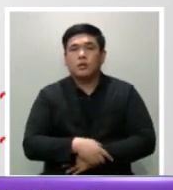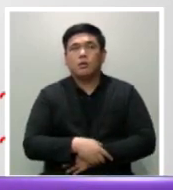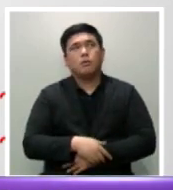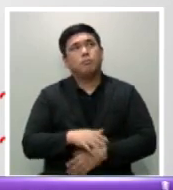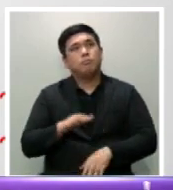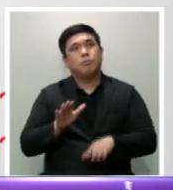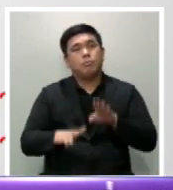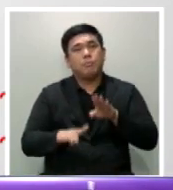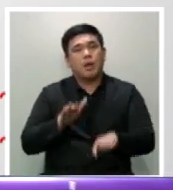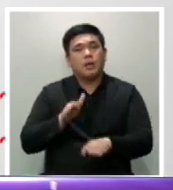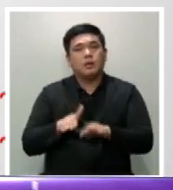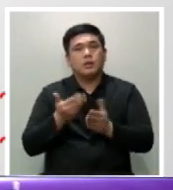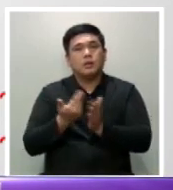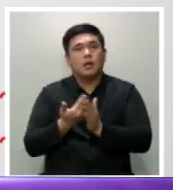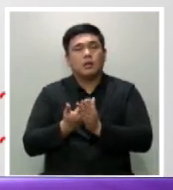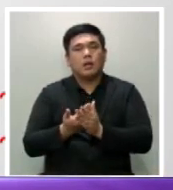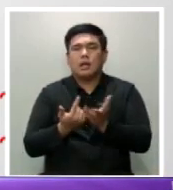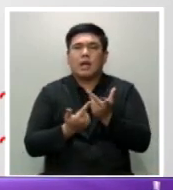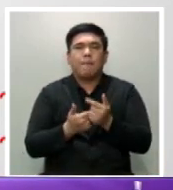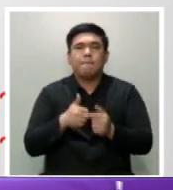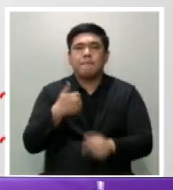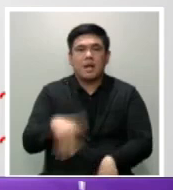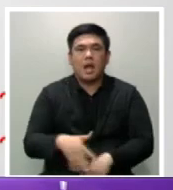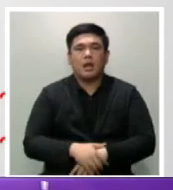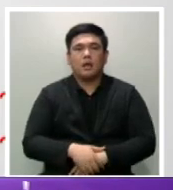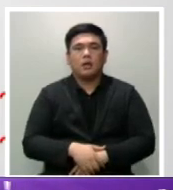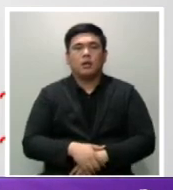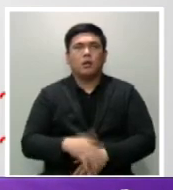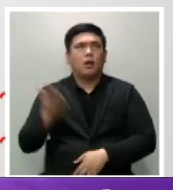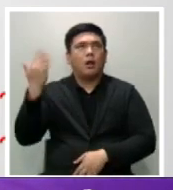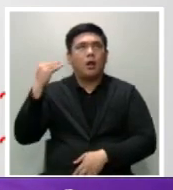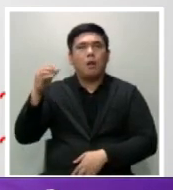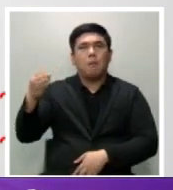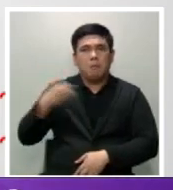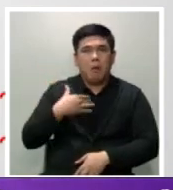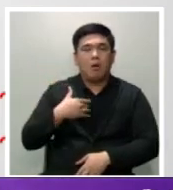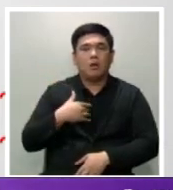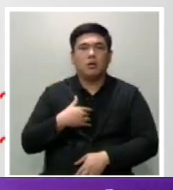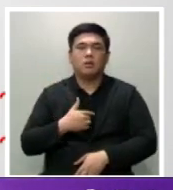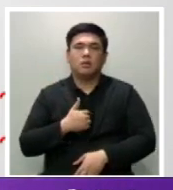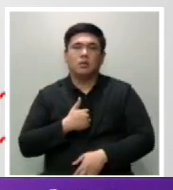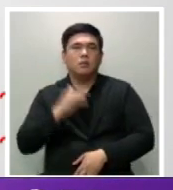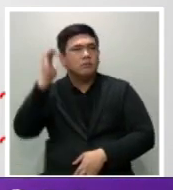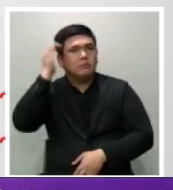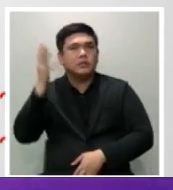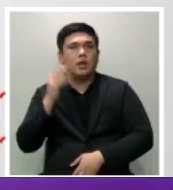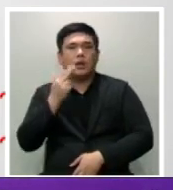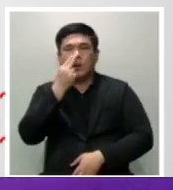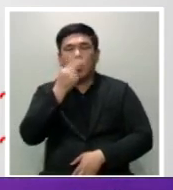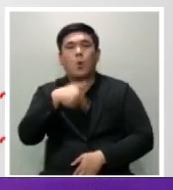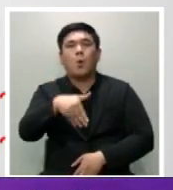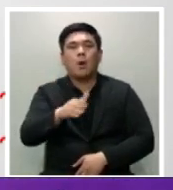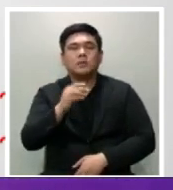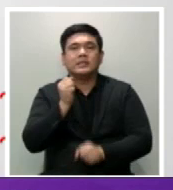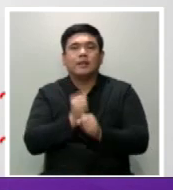ร่มูลค่าความเสียหายสูงนับไม่ถ้วนความจริงเขาบอกตัวเลขในวันนั้นแต่ผมไม่เชื่อผมบอกท่านรัฐมนตรีกลับไปนอนคิดได้ดี